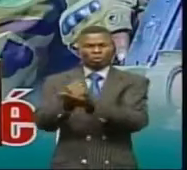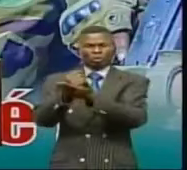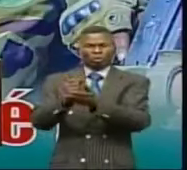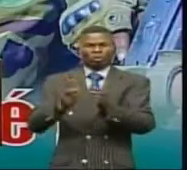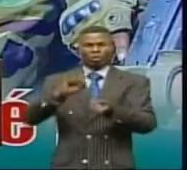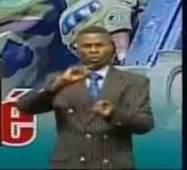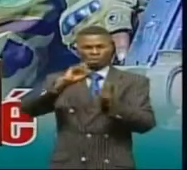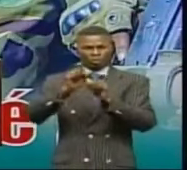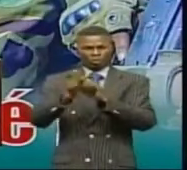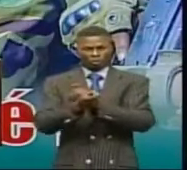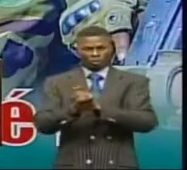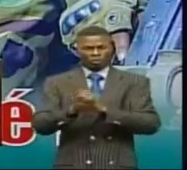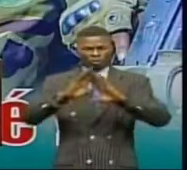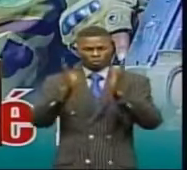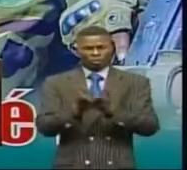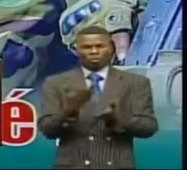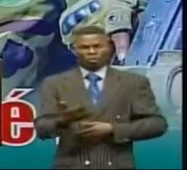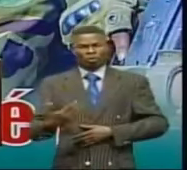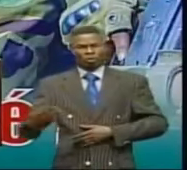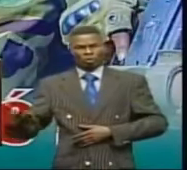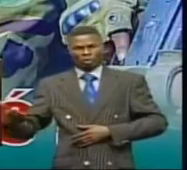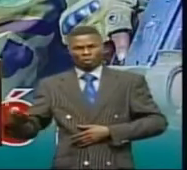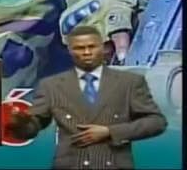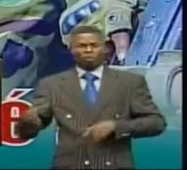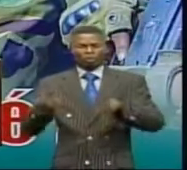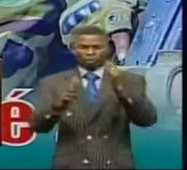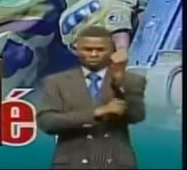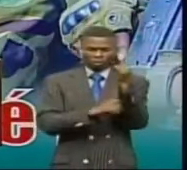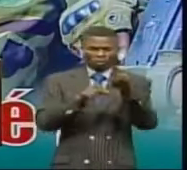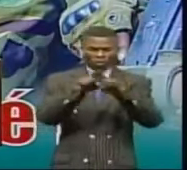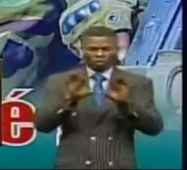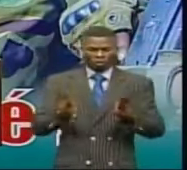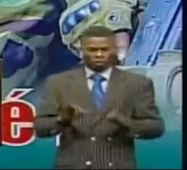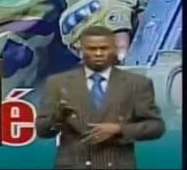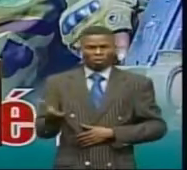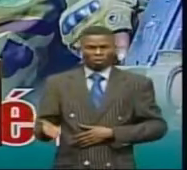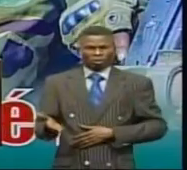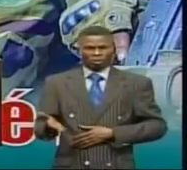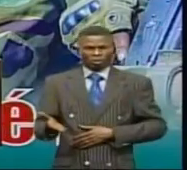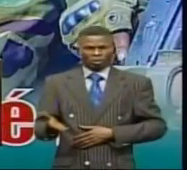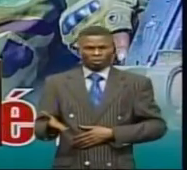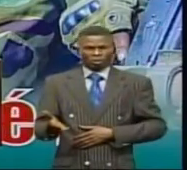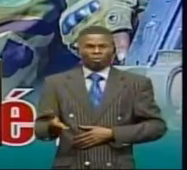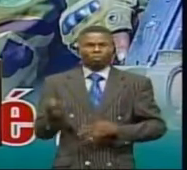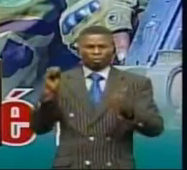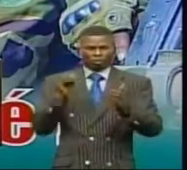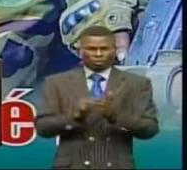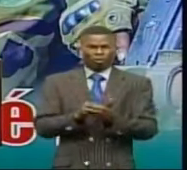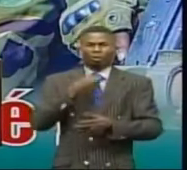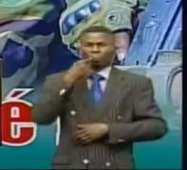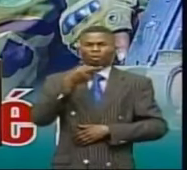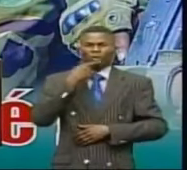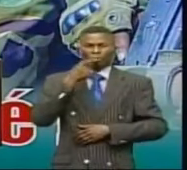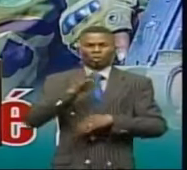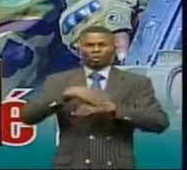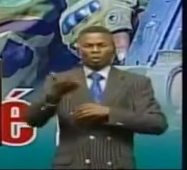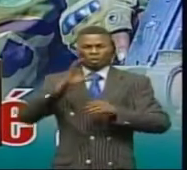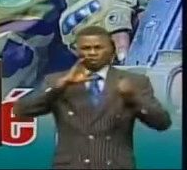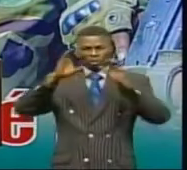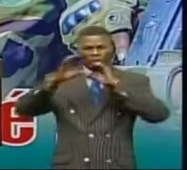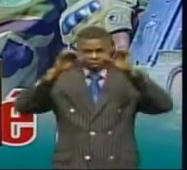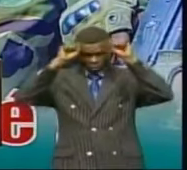transformation de toutes les potentialités tant humaines que naturelles. Intervenant à la suite de la communication